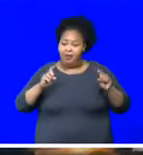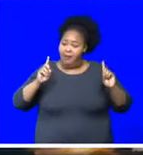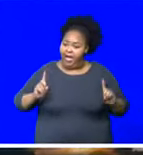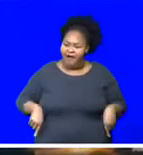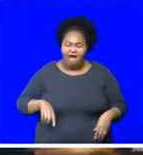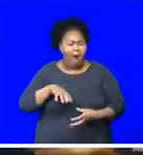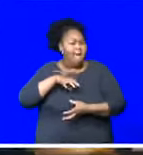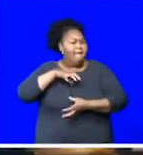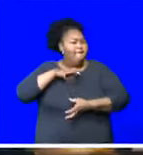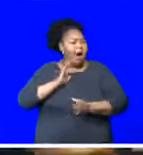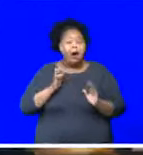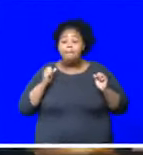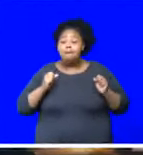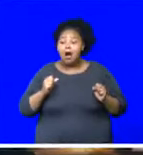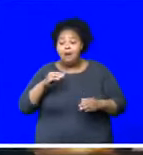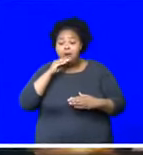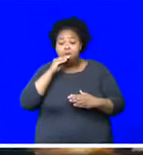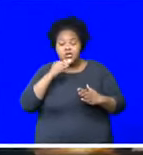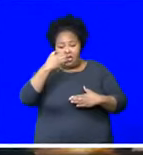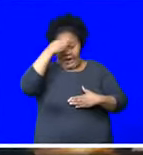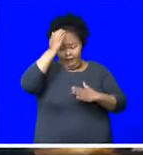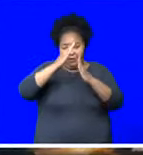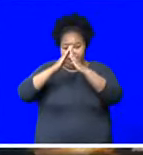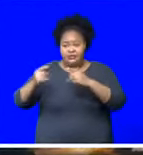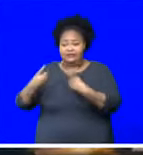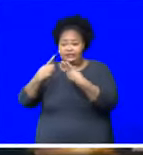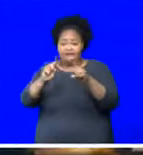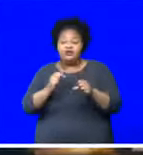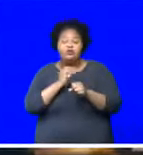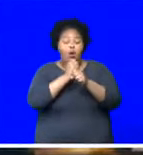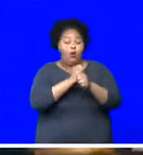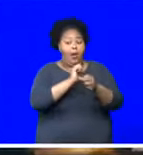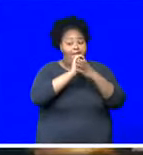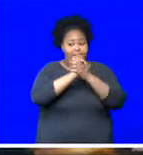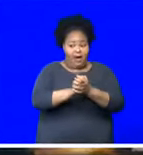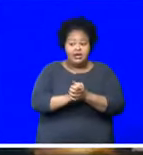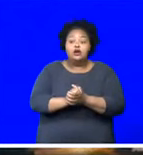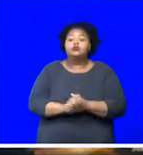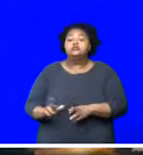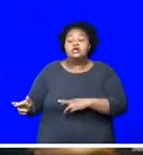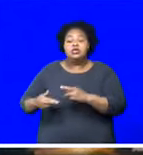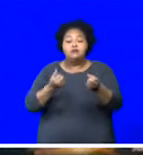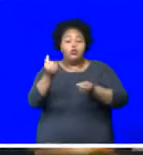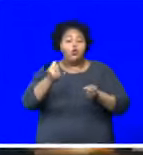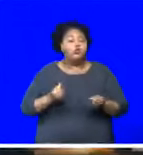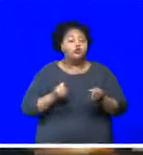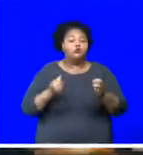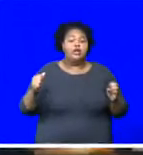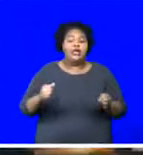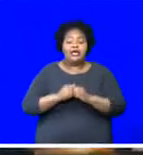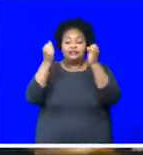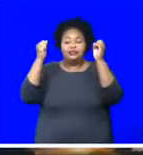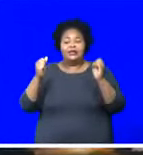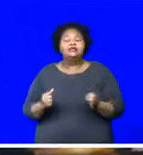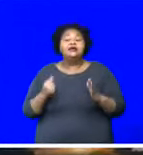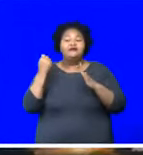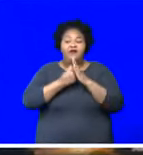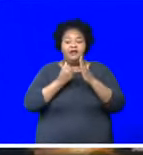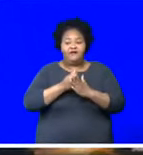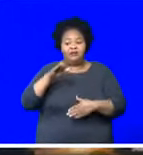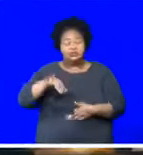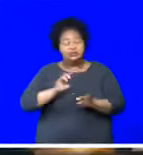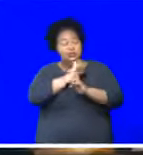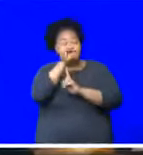kube nekubambisana ematukweni lathinzekako ekutheni kuliwe netingodi. Ndunankulu bekakhuluma nakusukunyiswa ngalokusemthethweni ihlaka